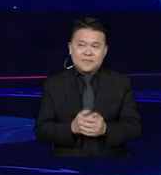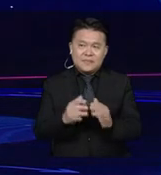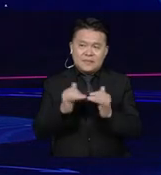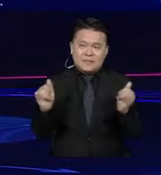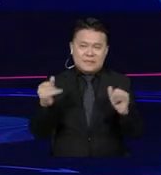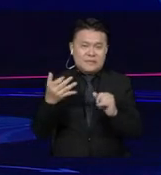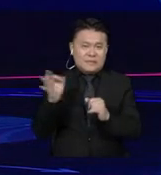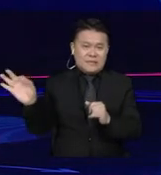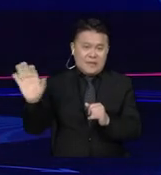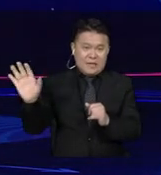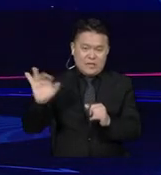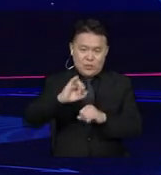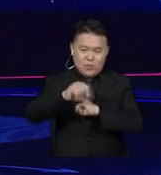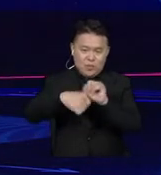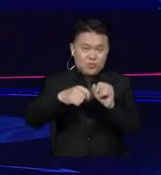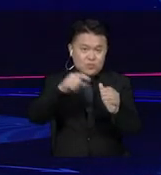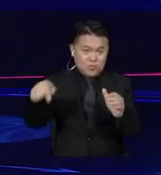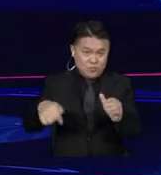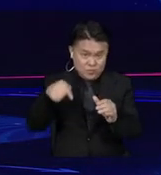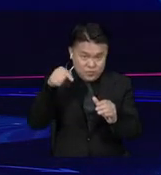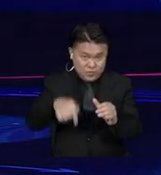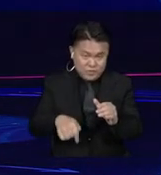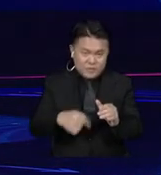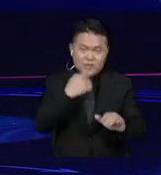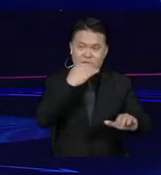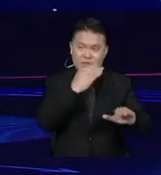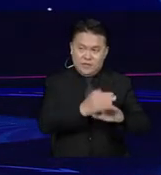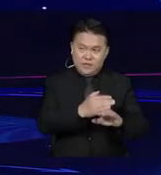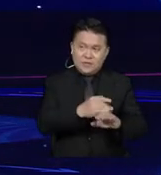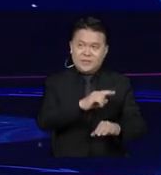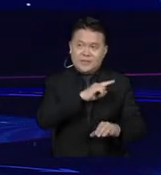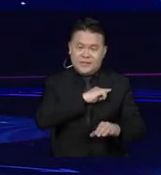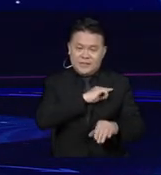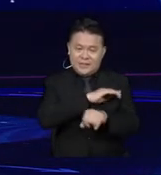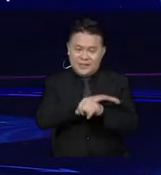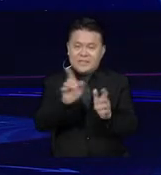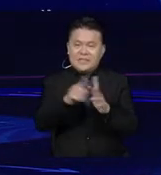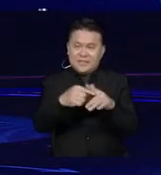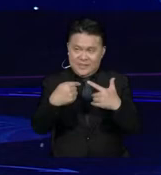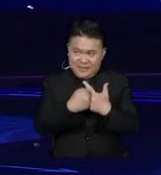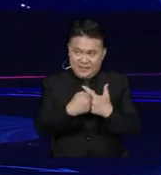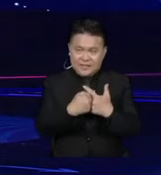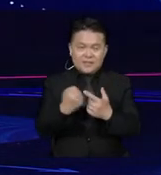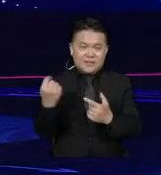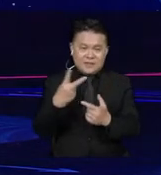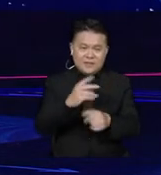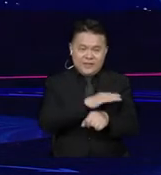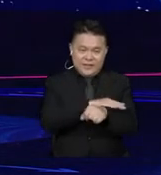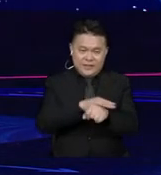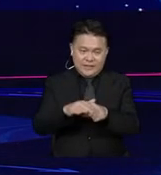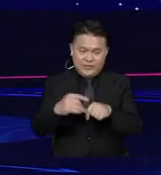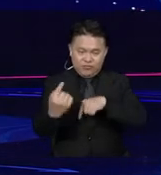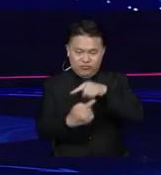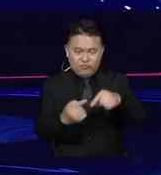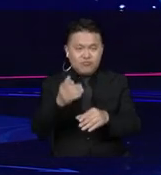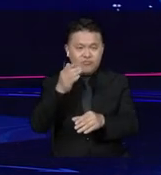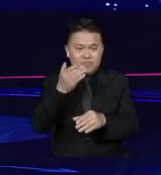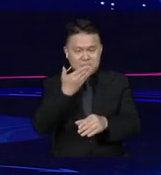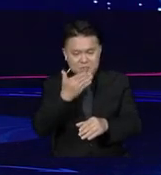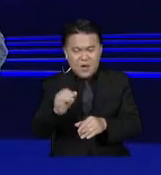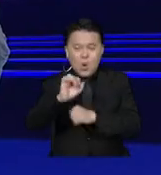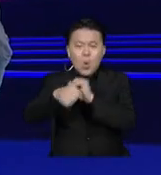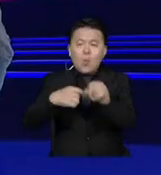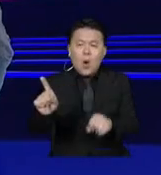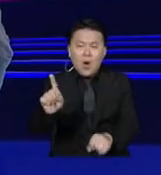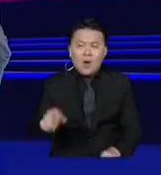비인간 동물 중에 민주주의를 가장 잘 이해하고 가장 잘 작동시킬 수 있는